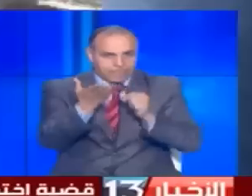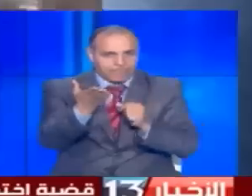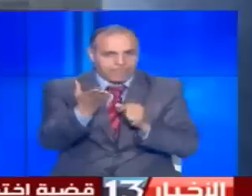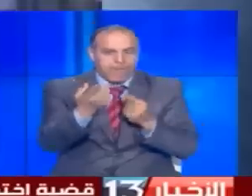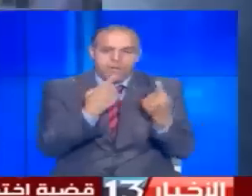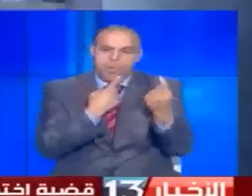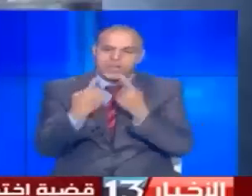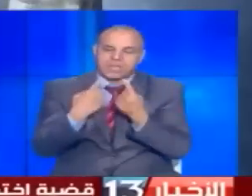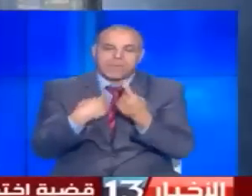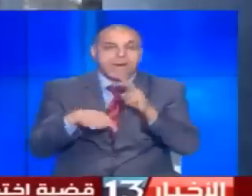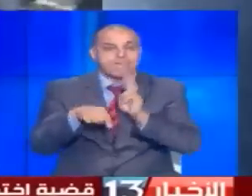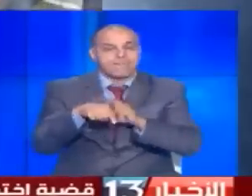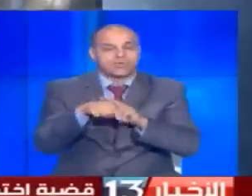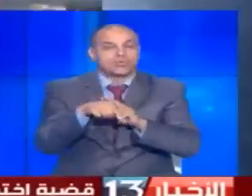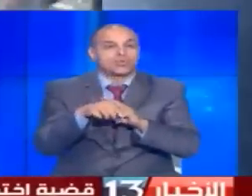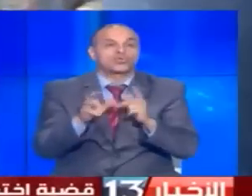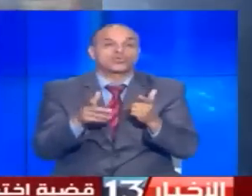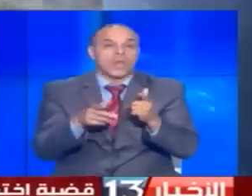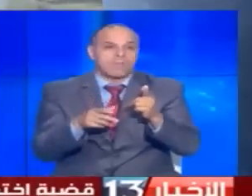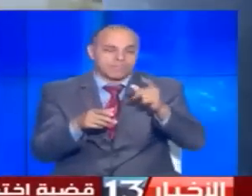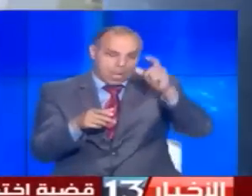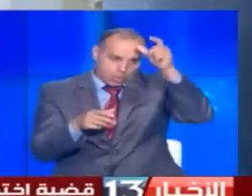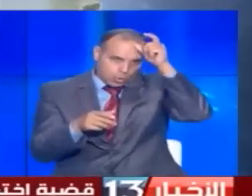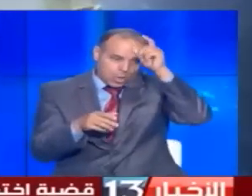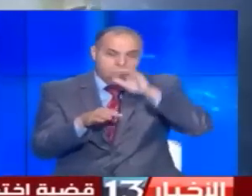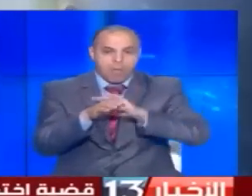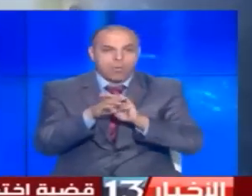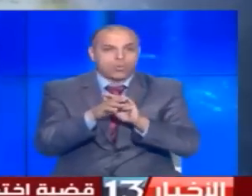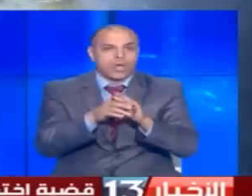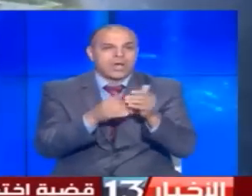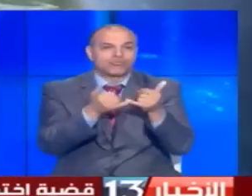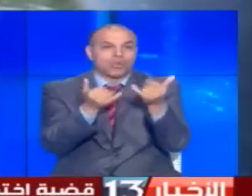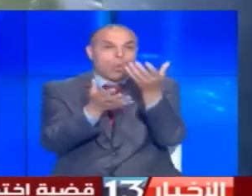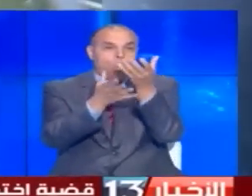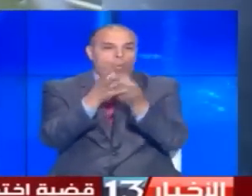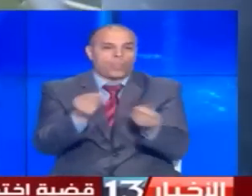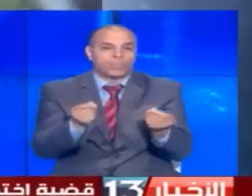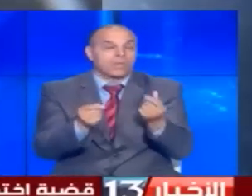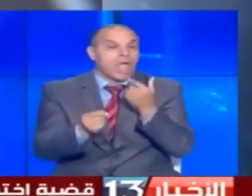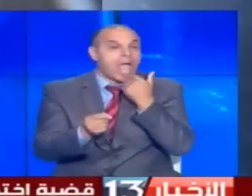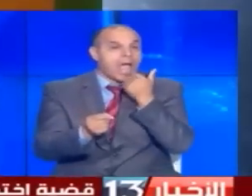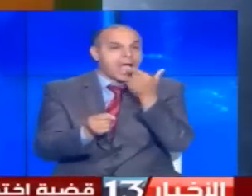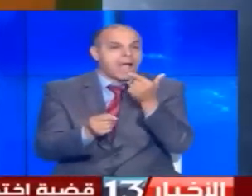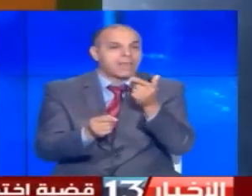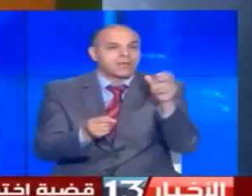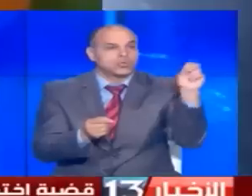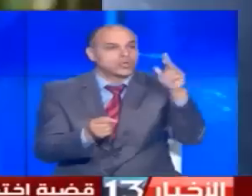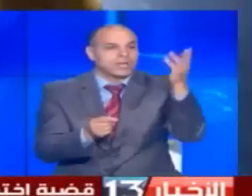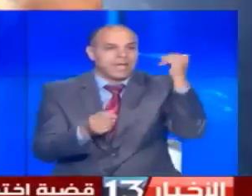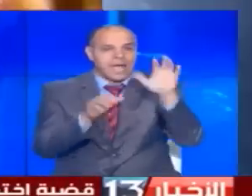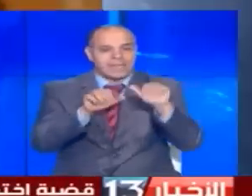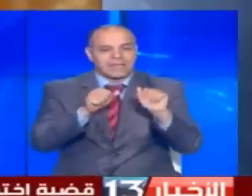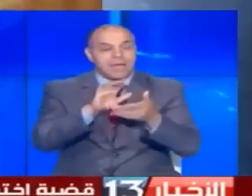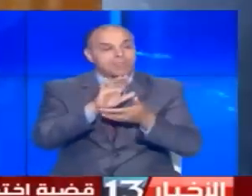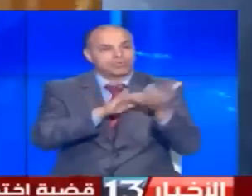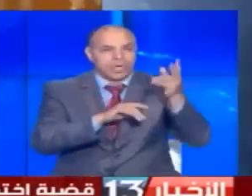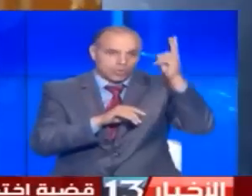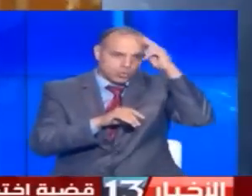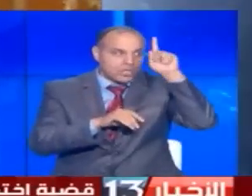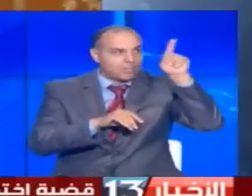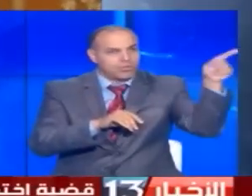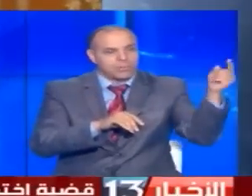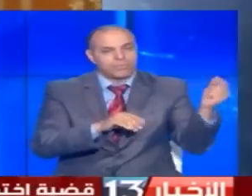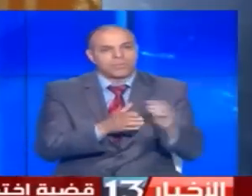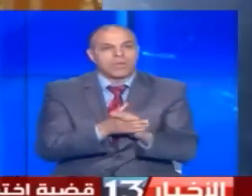لإجراء محادثات مع سلطات أنقرة حول قضية اختفاء الخاشقجي بعد أن كان أدى زيارته الثلاثاء إلى المملكة العربية